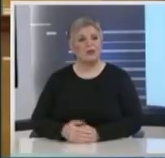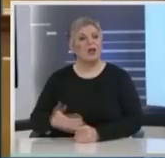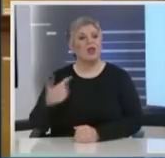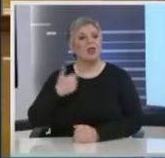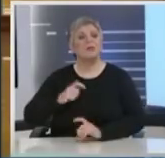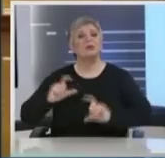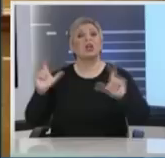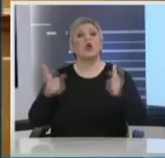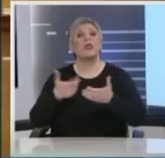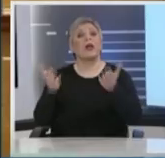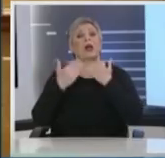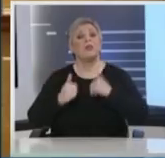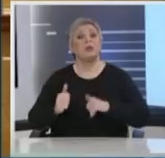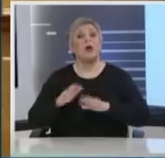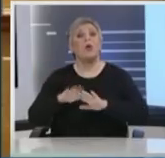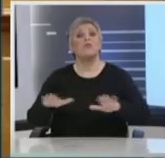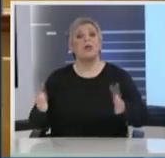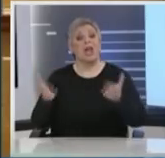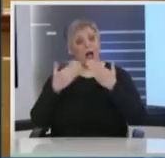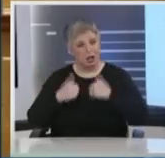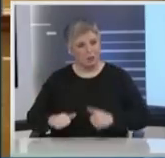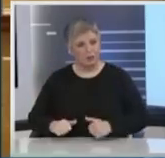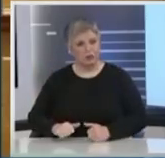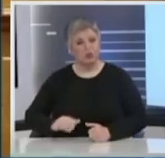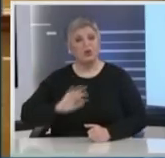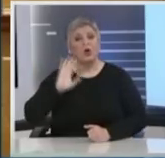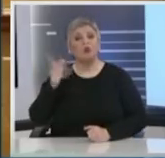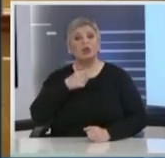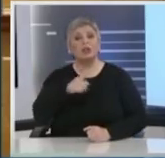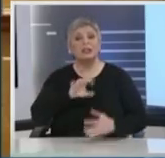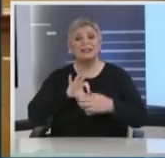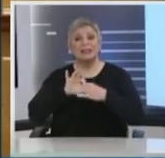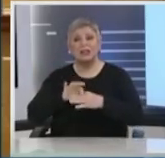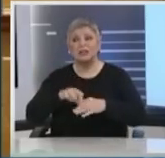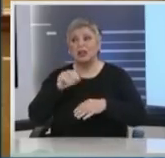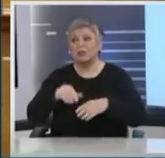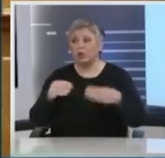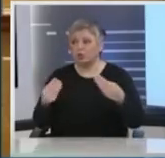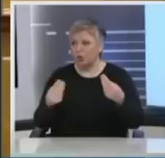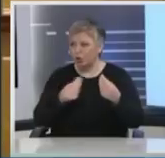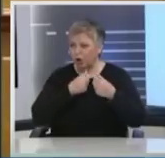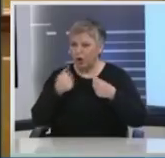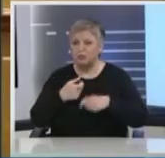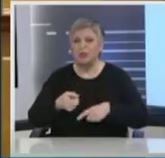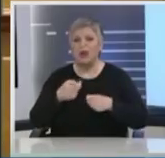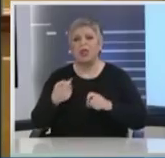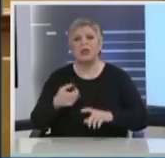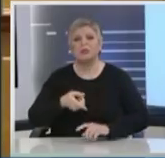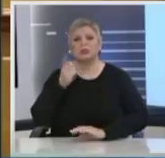Δεν καταλαβαίνετε ότι όσο συνεχίζετε αυτό το τραμπουκισμό που πούλησε από εδώ πέρα ο